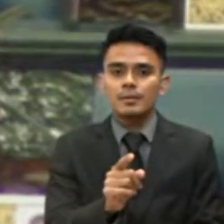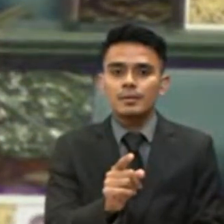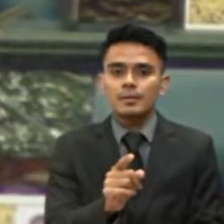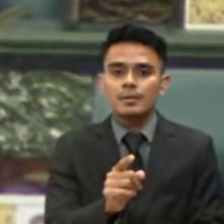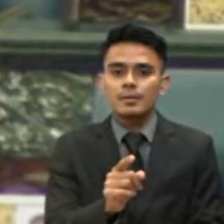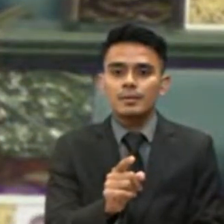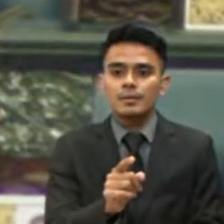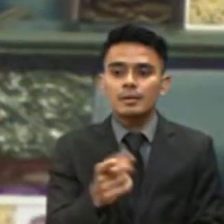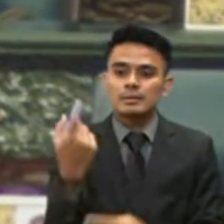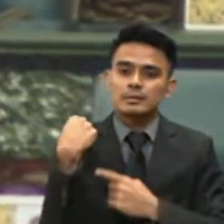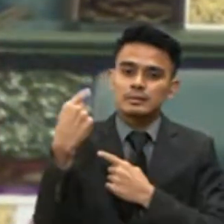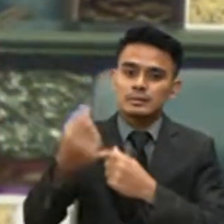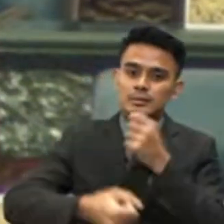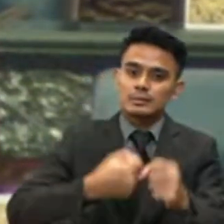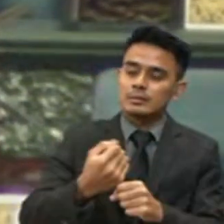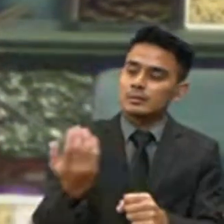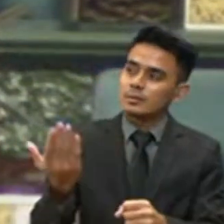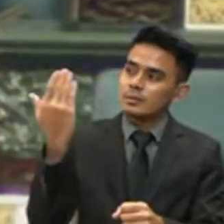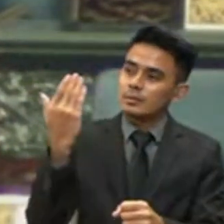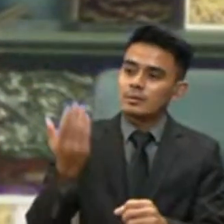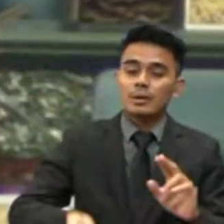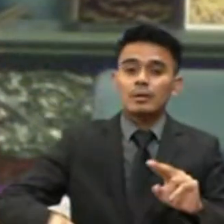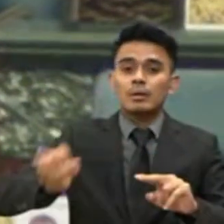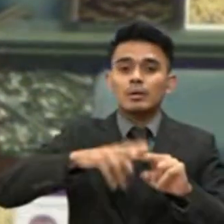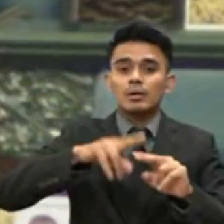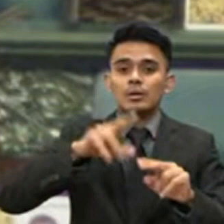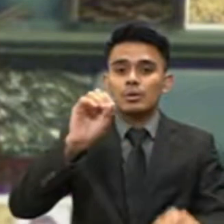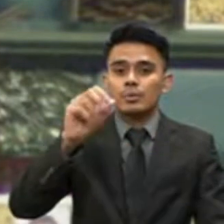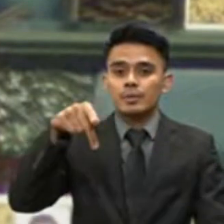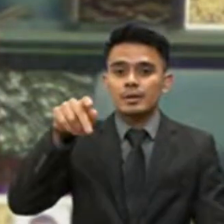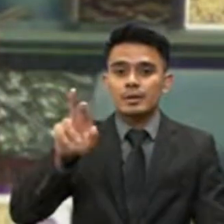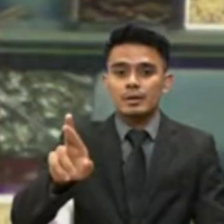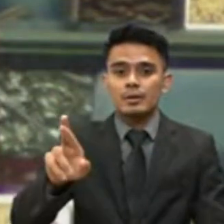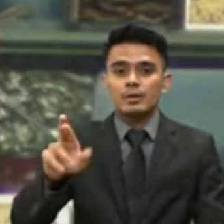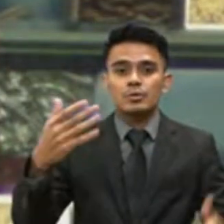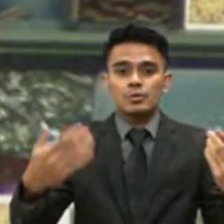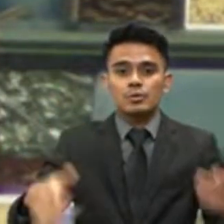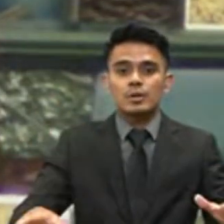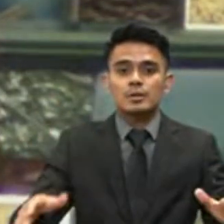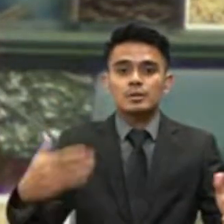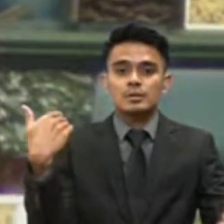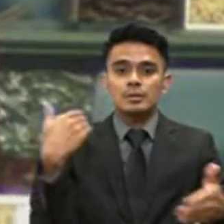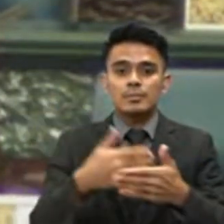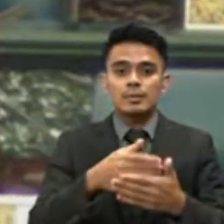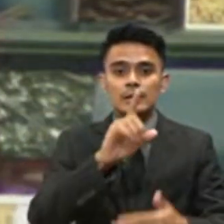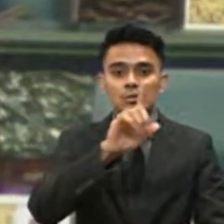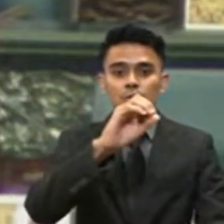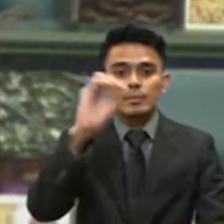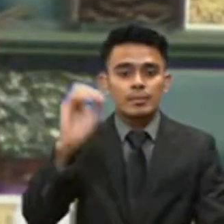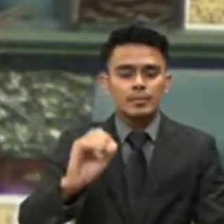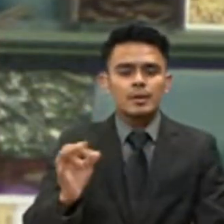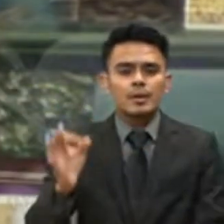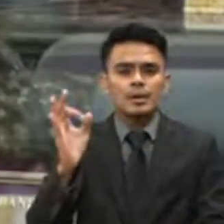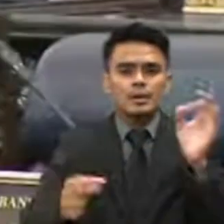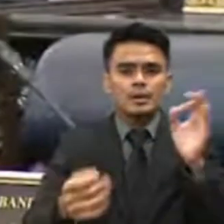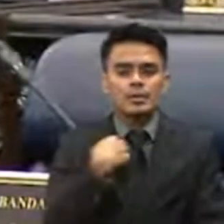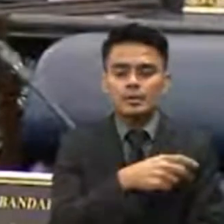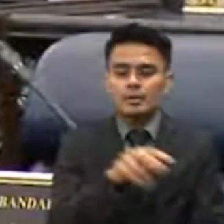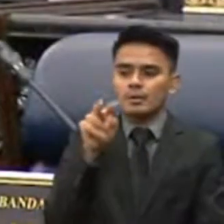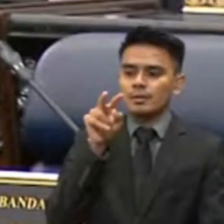sejak tahun lalu kenaikan opia itu ada telah mencapai satu persen kalau kita